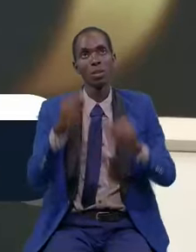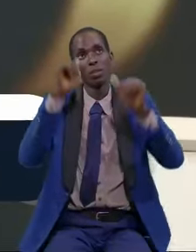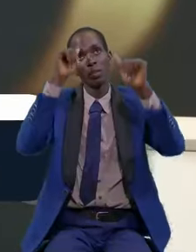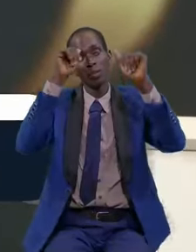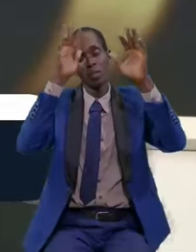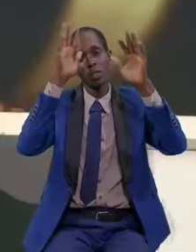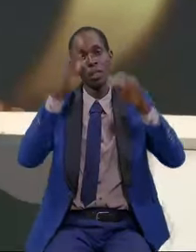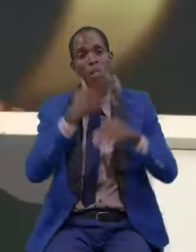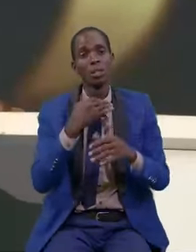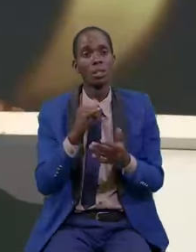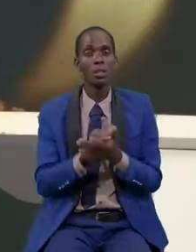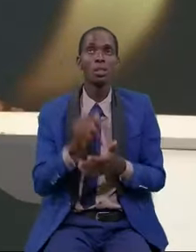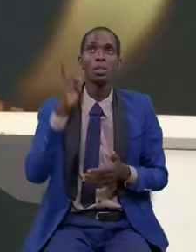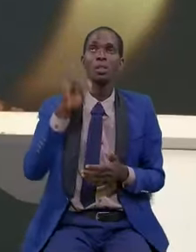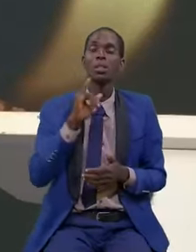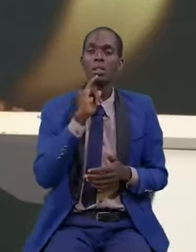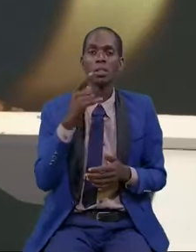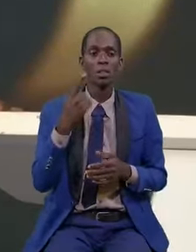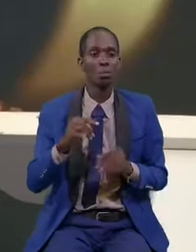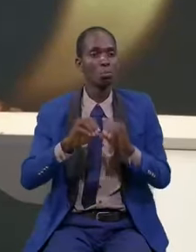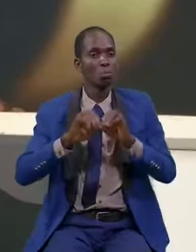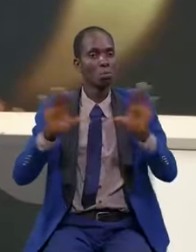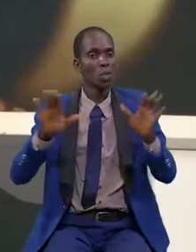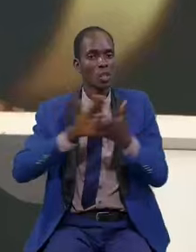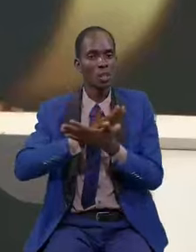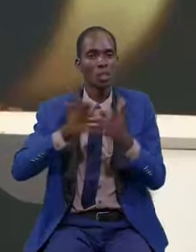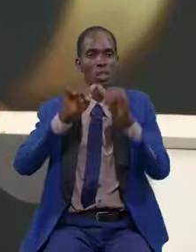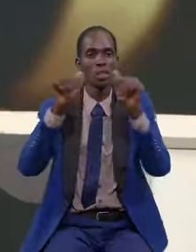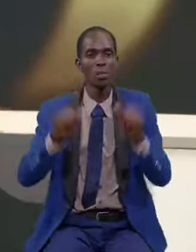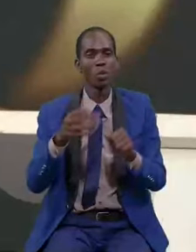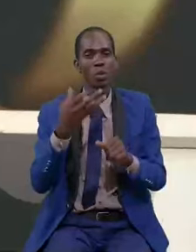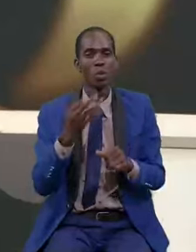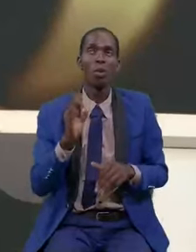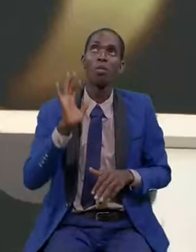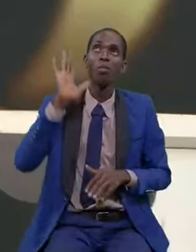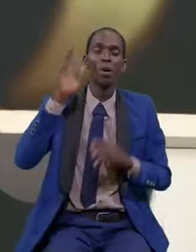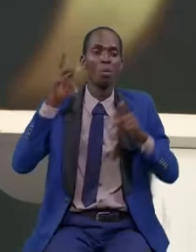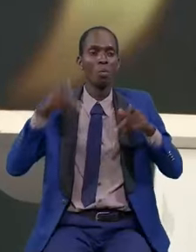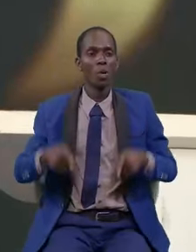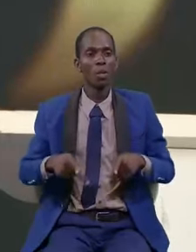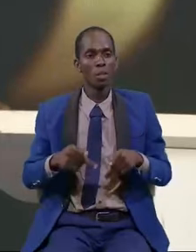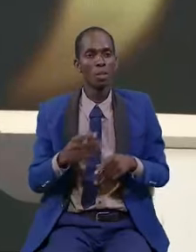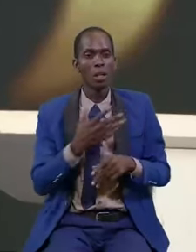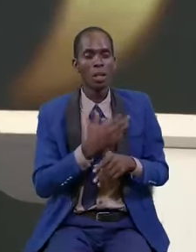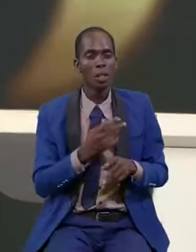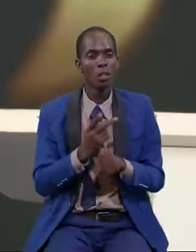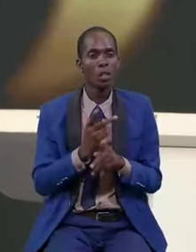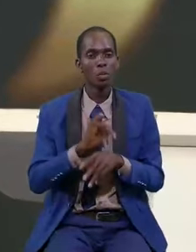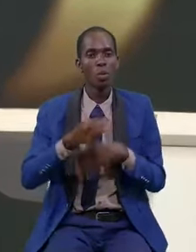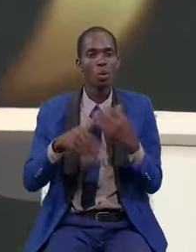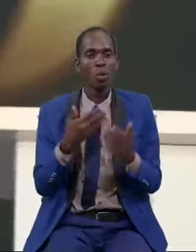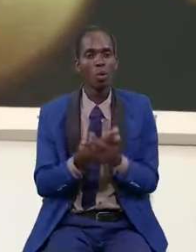Et dit qu'il est l'empreinte de sa personne et soutenant toutes choses par sa